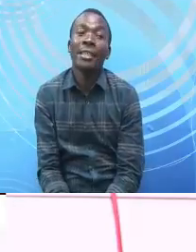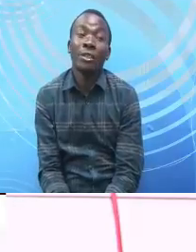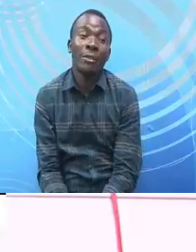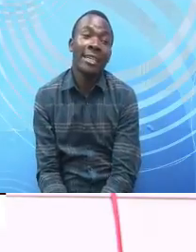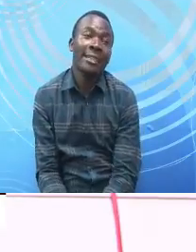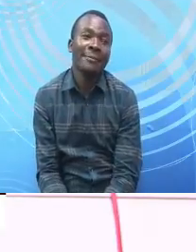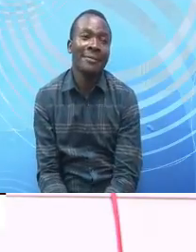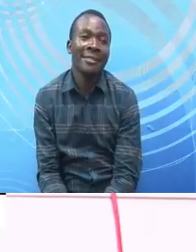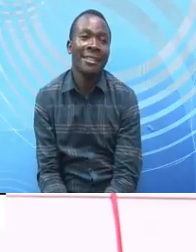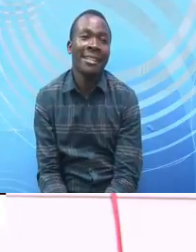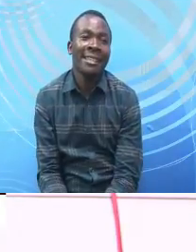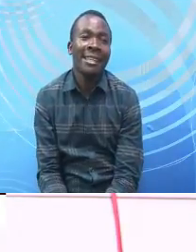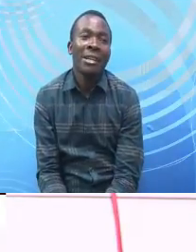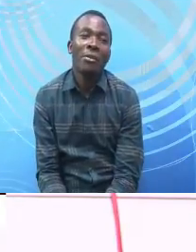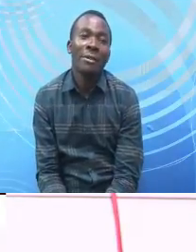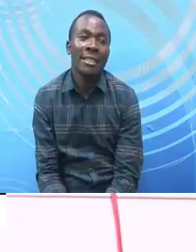Birashoboka.